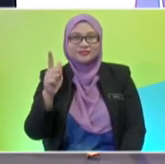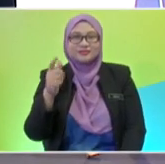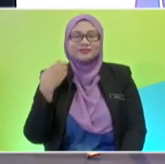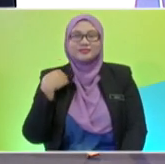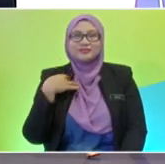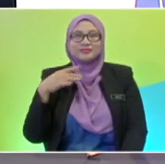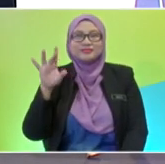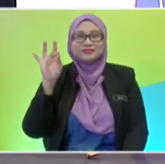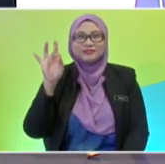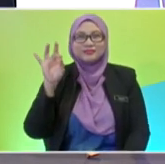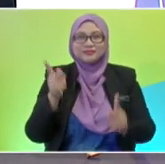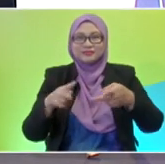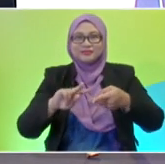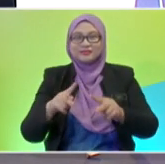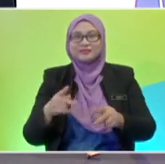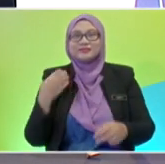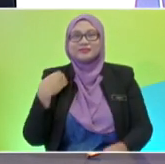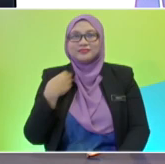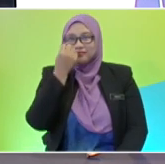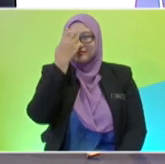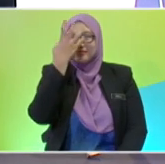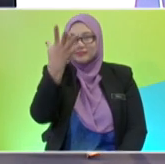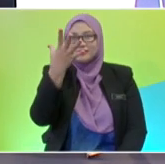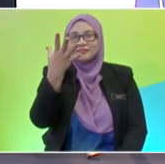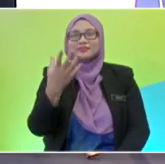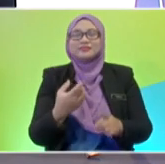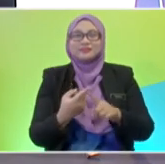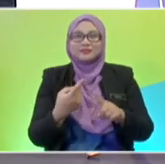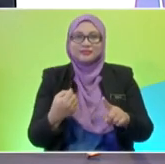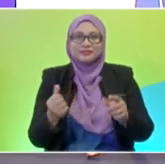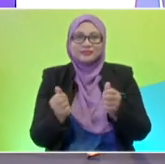8 kotak tadi terdapat maklumat berkaitan Muhammad